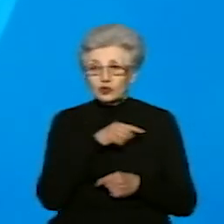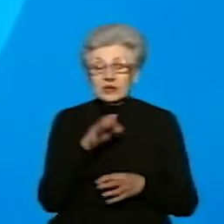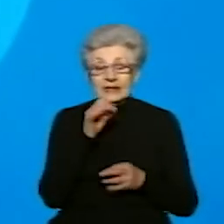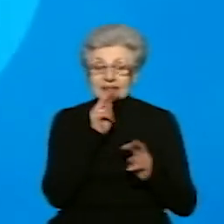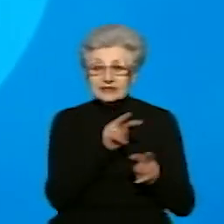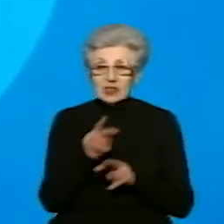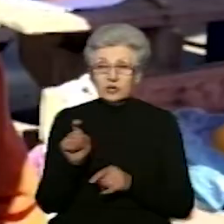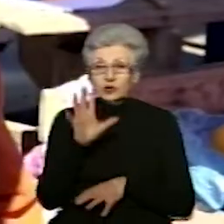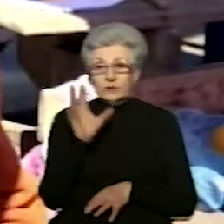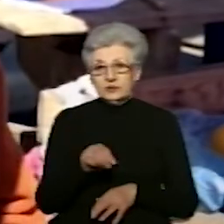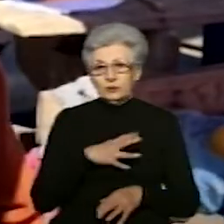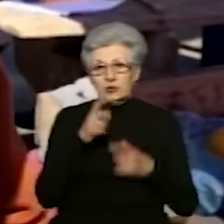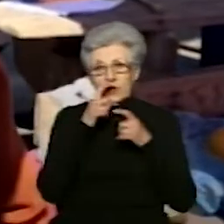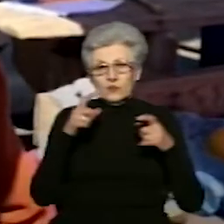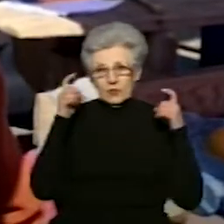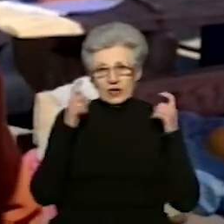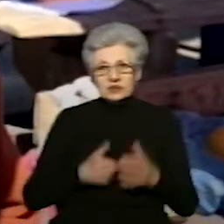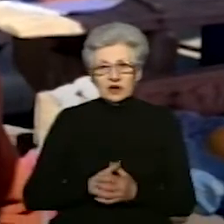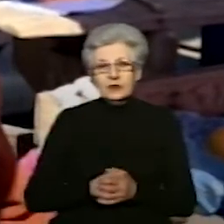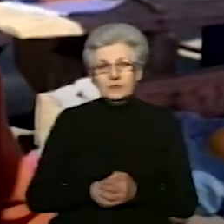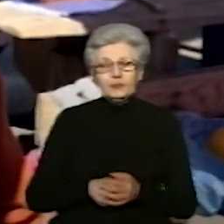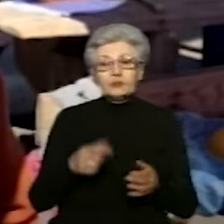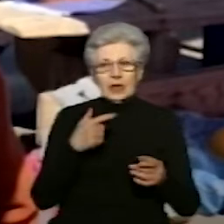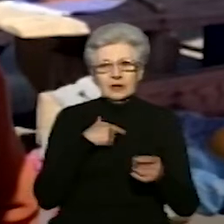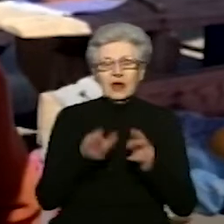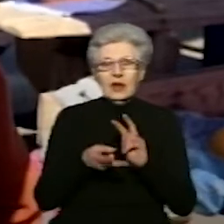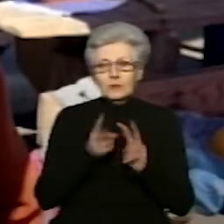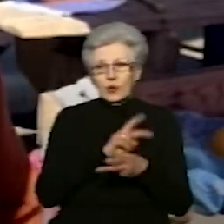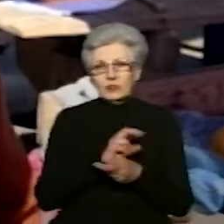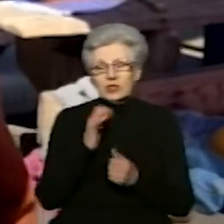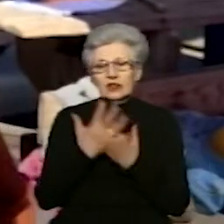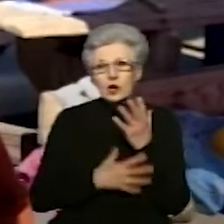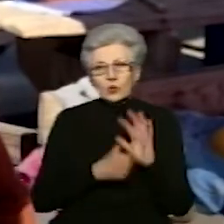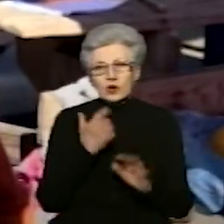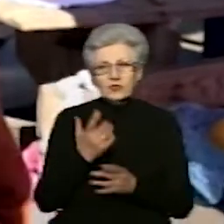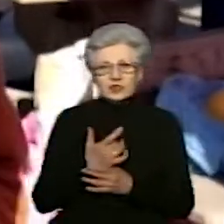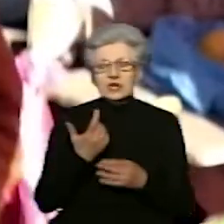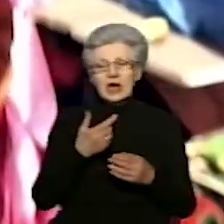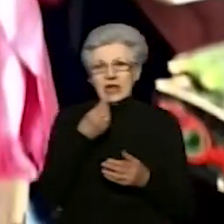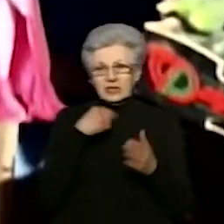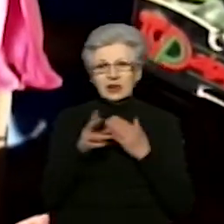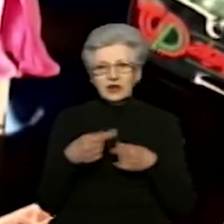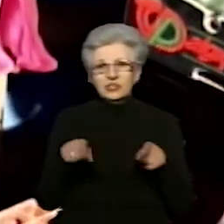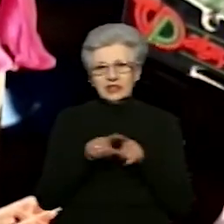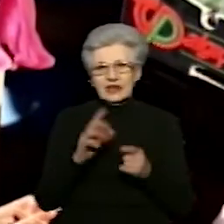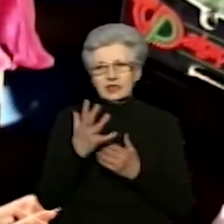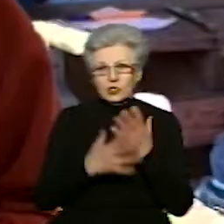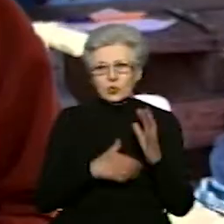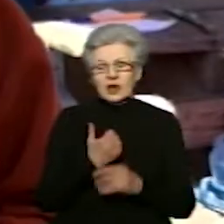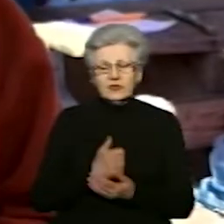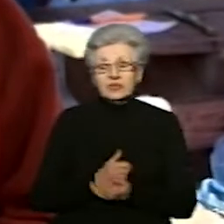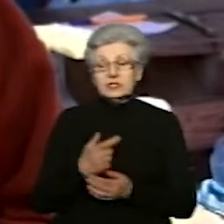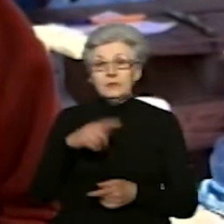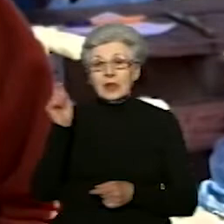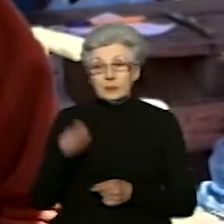всі були в масках. Поміняла, бо в тих рукавицях руки запарюються, тому краще такі періодично поміняти. Приїхали,